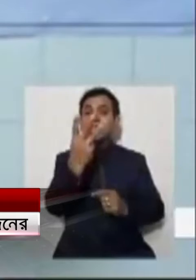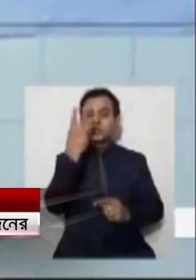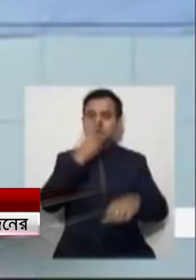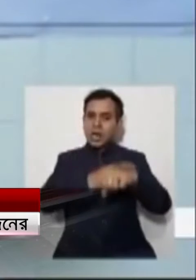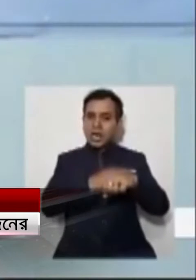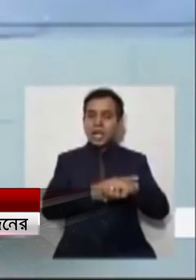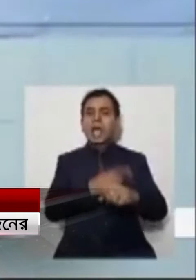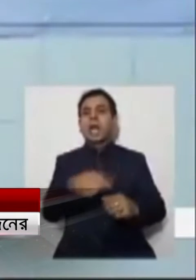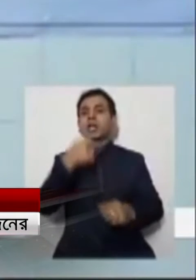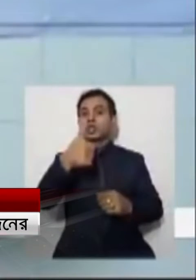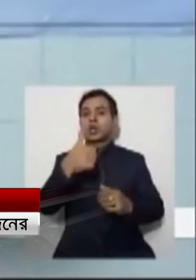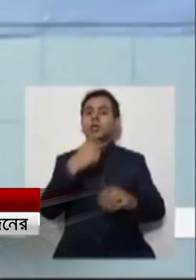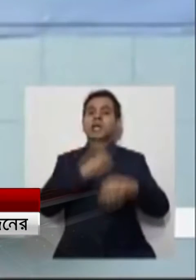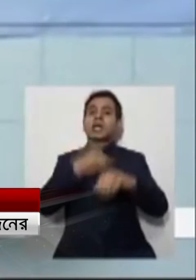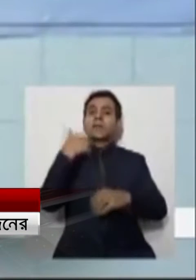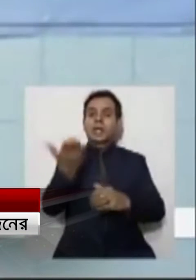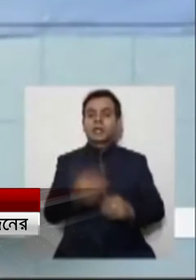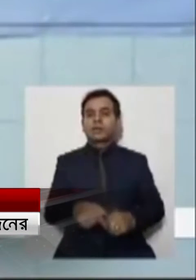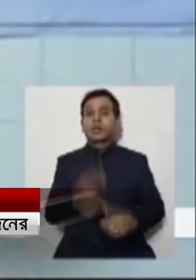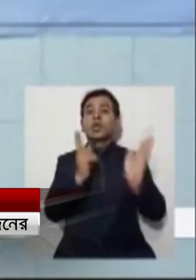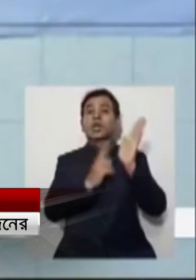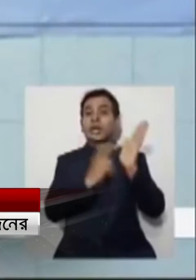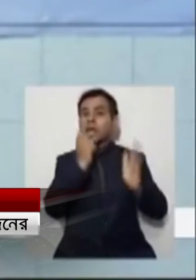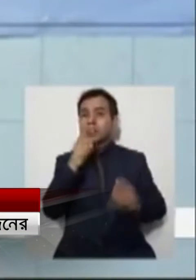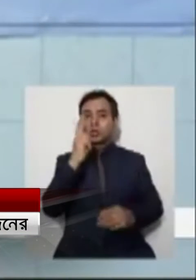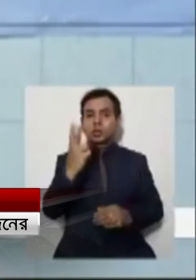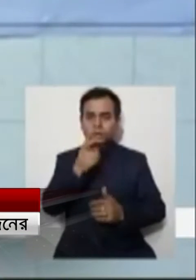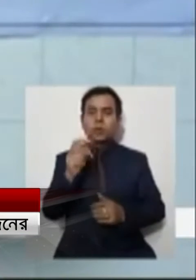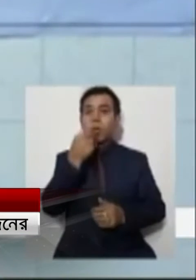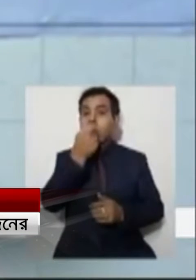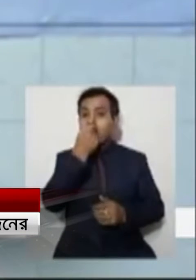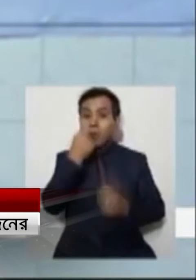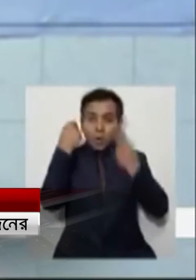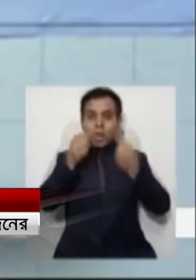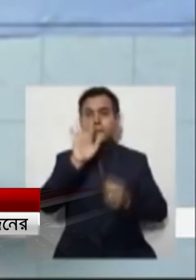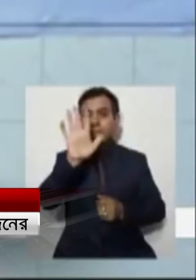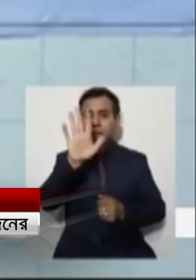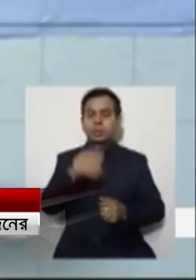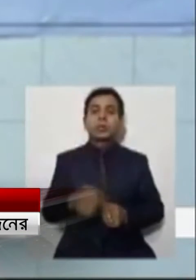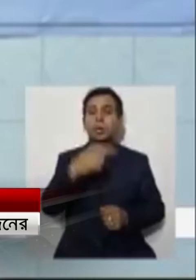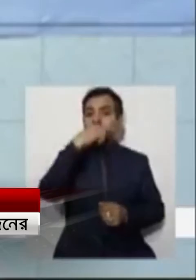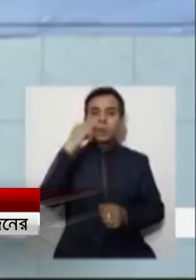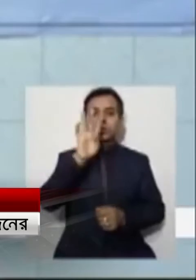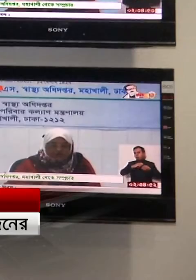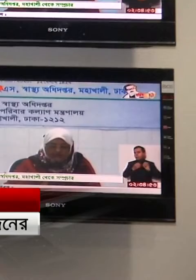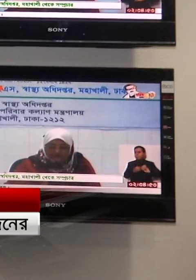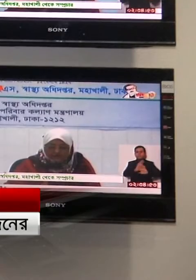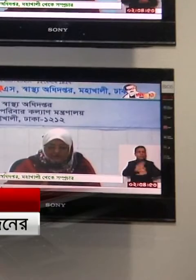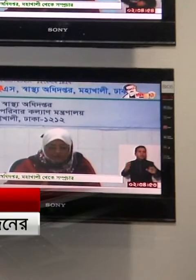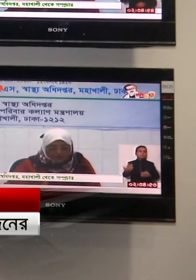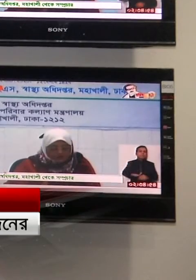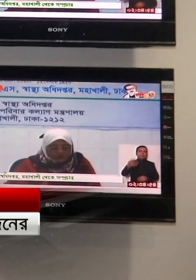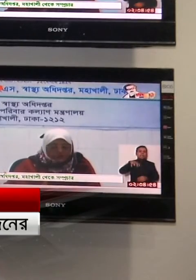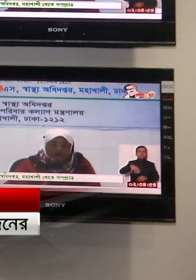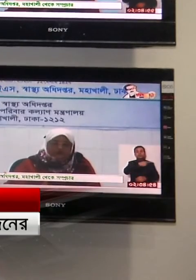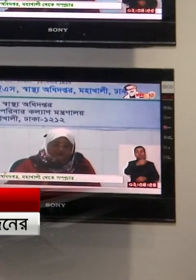1, মাদারীপুর 1, ময়মনসিংহ 1 এবং জয়পুরহাটে 2 জন মৃত্যুবরণ করেছেন। এ পর্যন্ত মোট মৃত্যু 140 জন। করোনায়